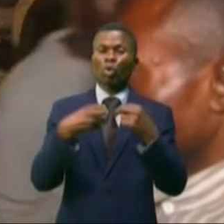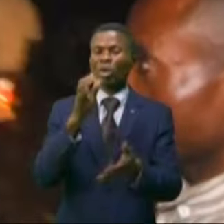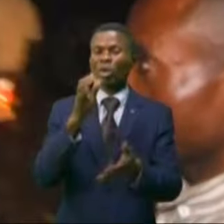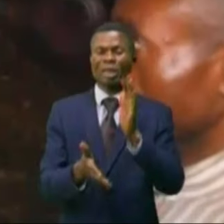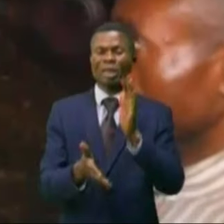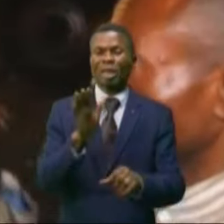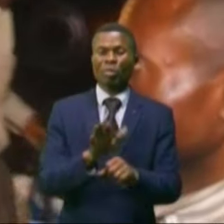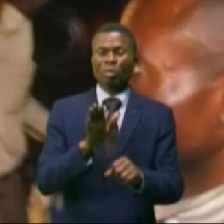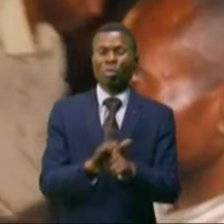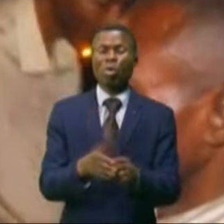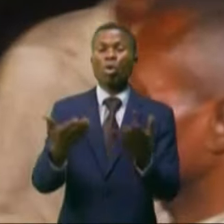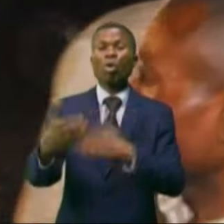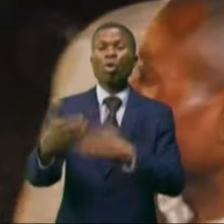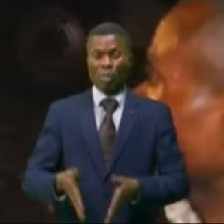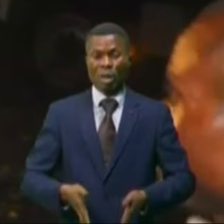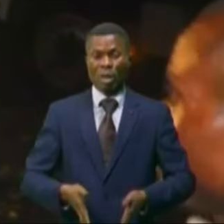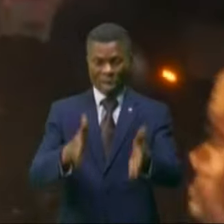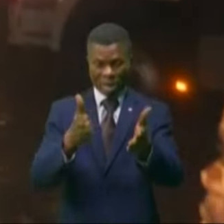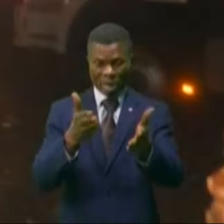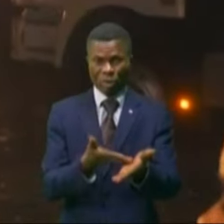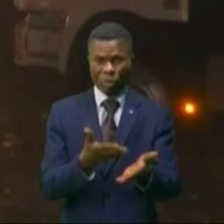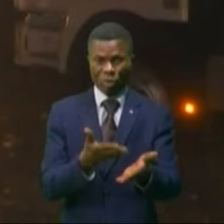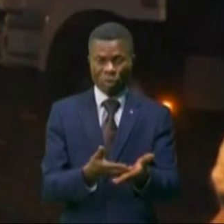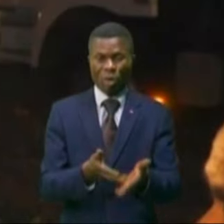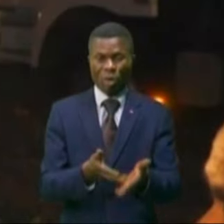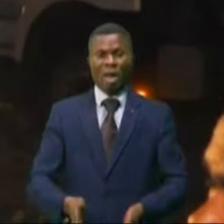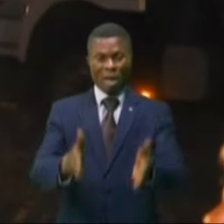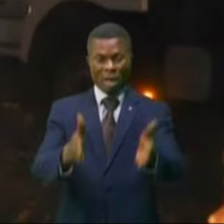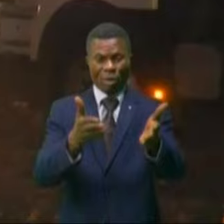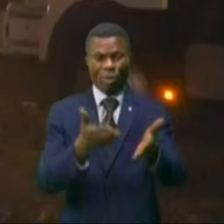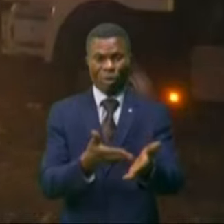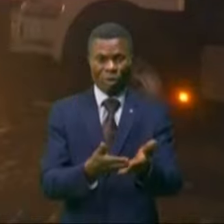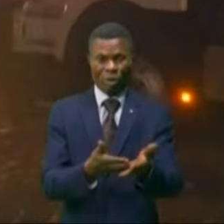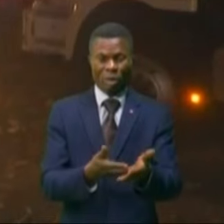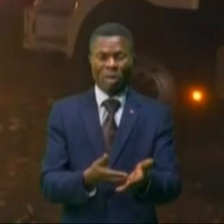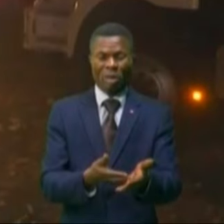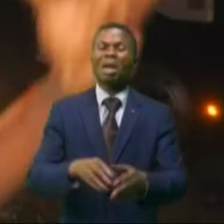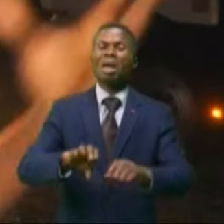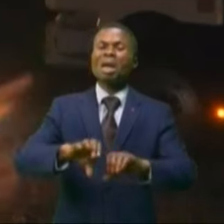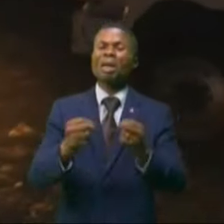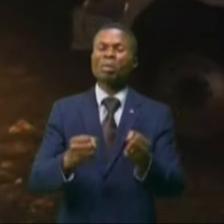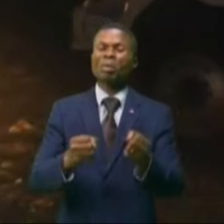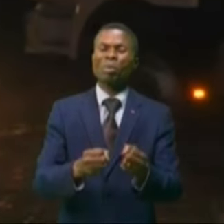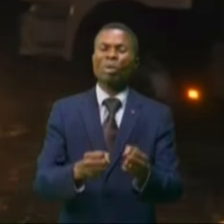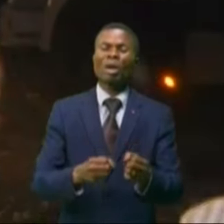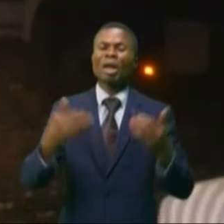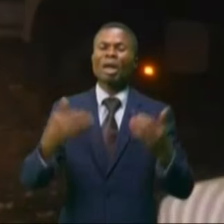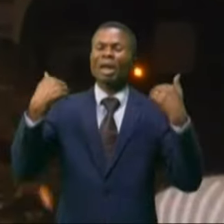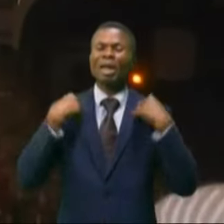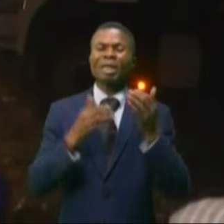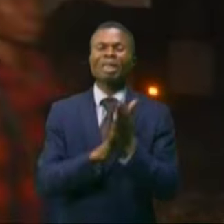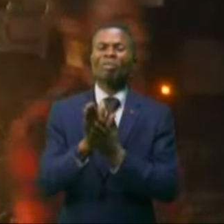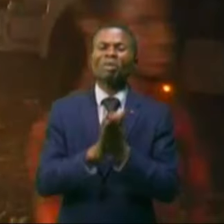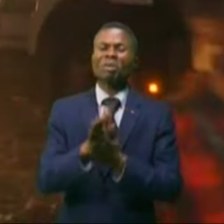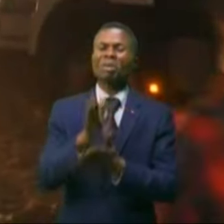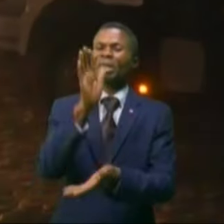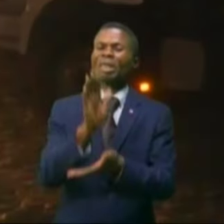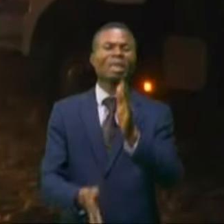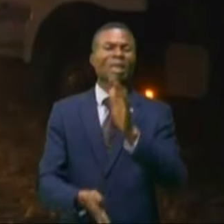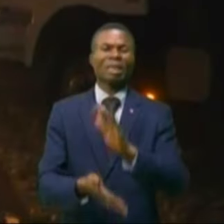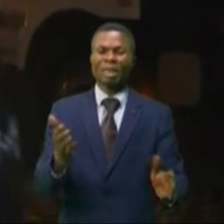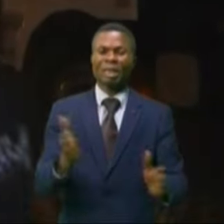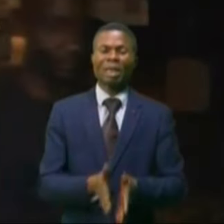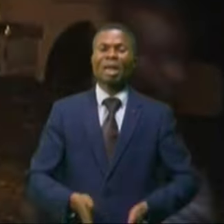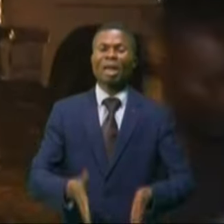personnes meurent sur cette tronçon. Cette route, elle est presque abandonnée. Et pourtant, c'est la voie qui relie le port